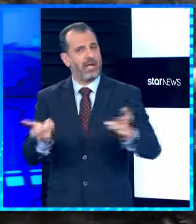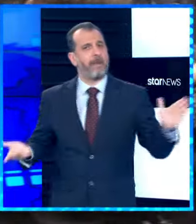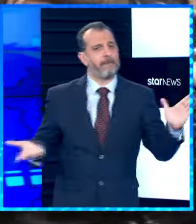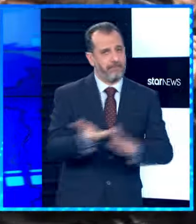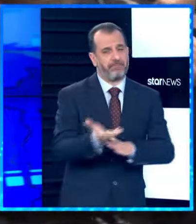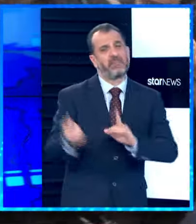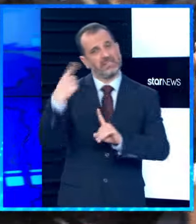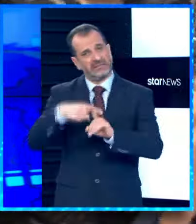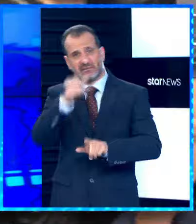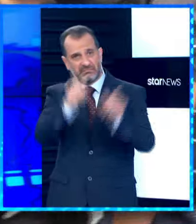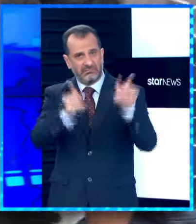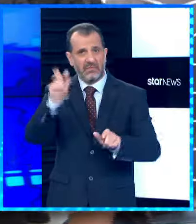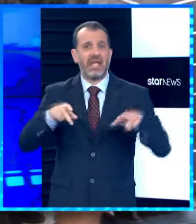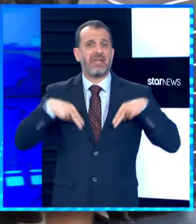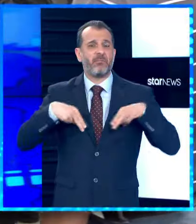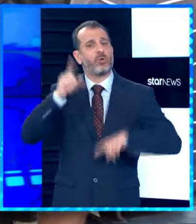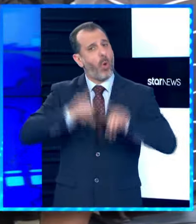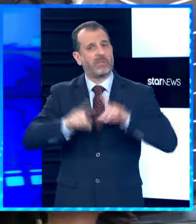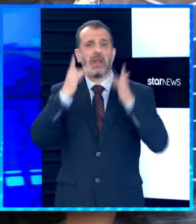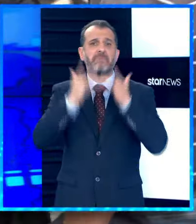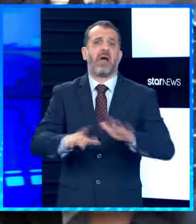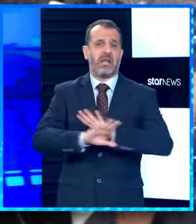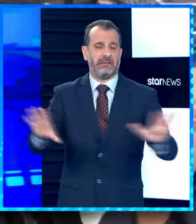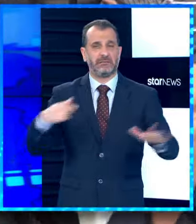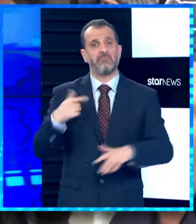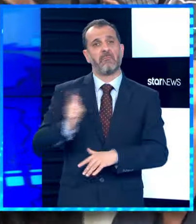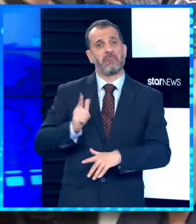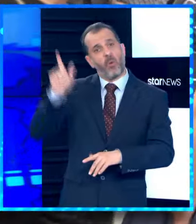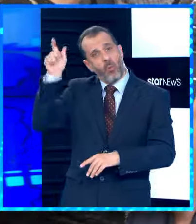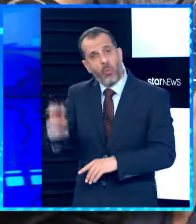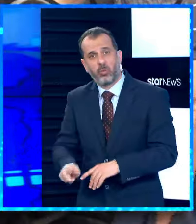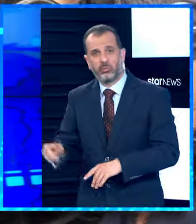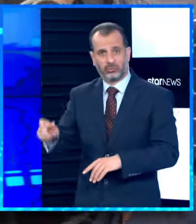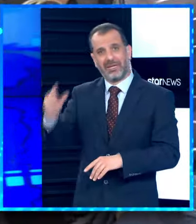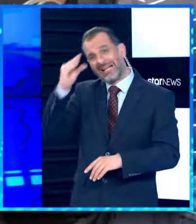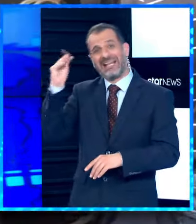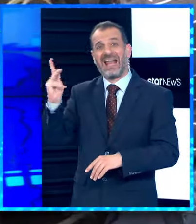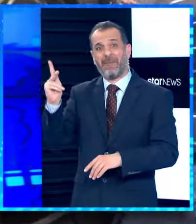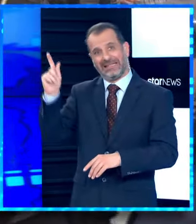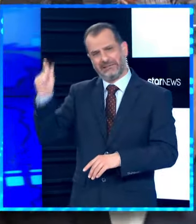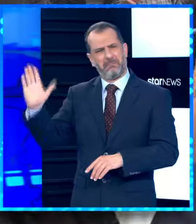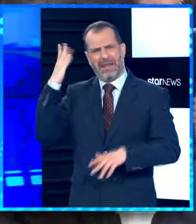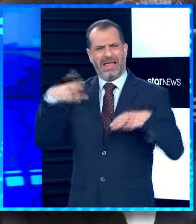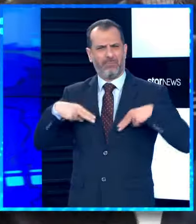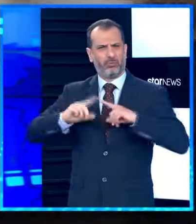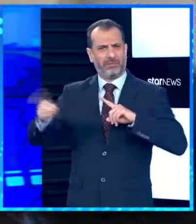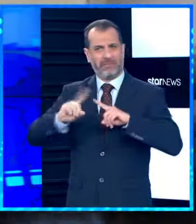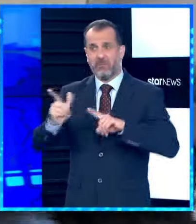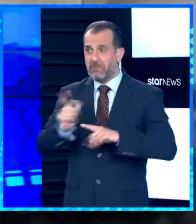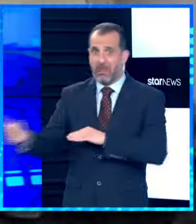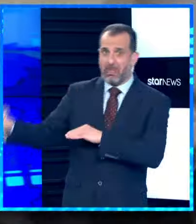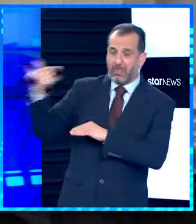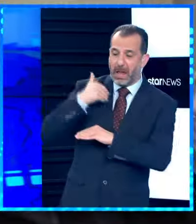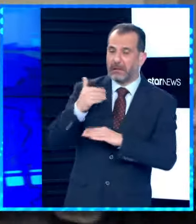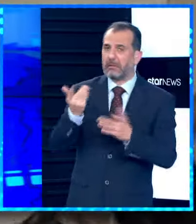παραιτήσεις υπουργών. Περίμεναν, όπως είπαν σήμερα, τον κύριο Καραμαλή να έρθει εδώ. Παρ' όλα αυτά δεν έγινε κάτι